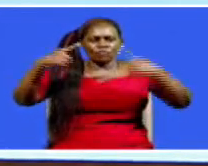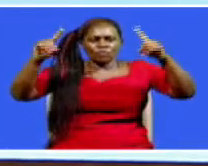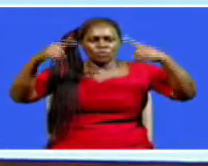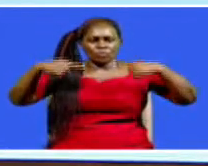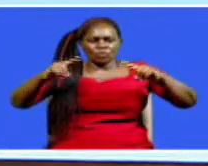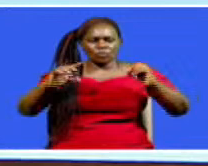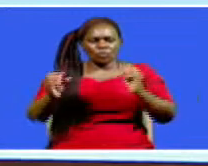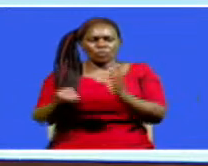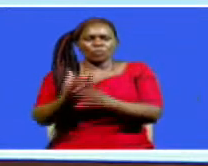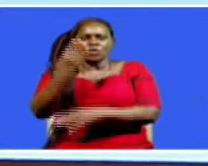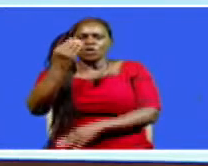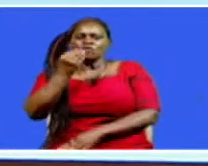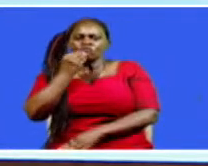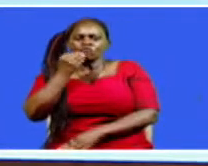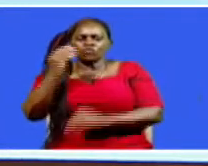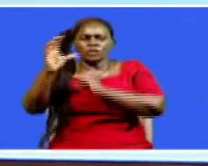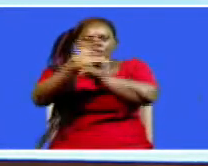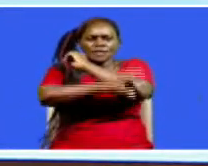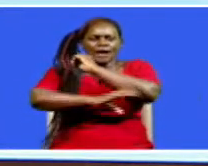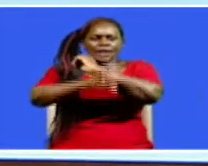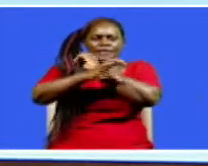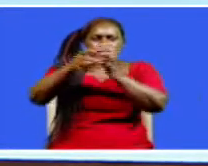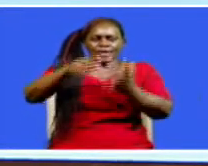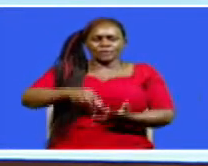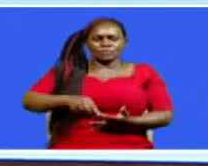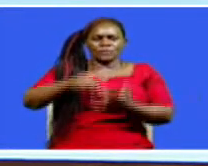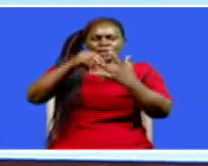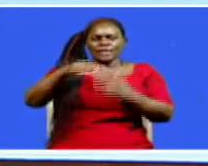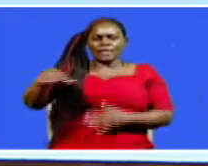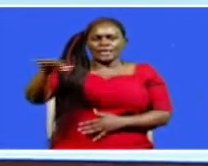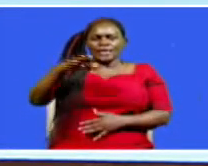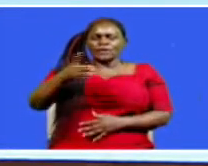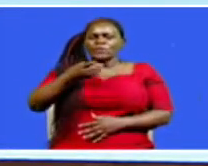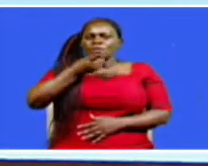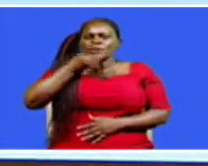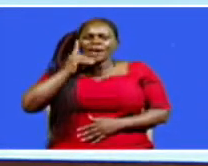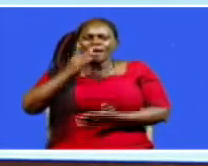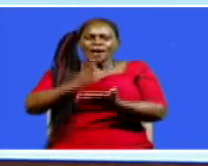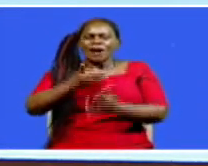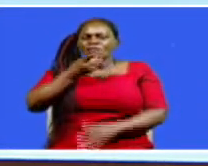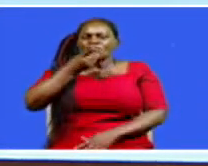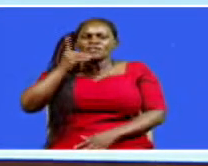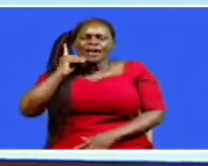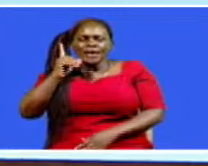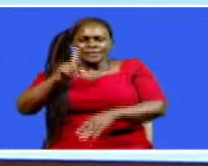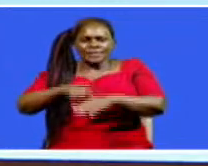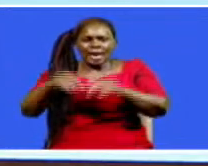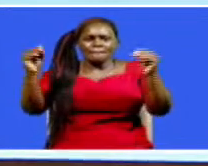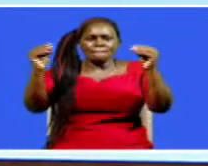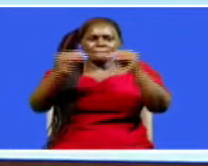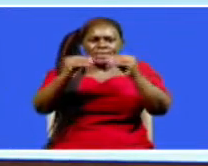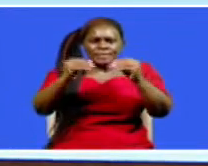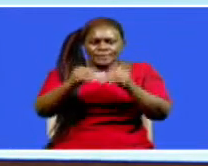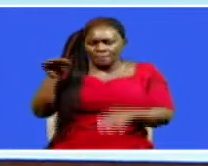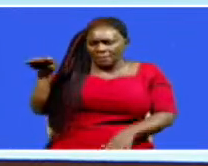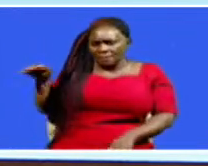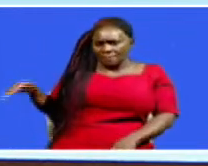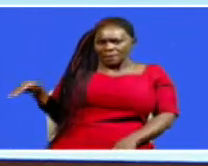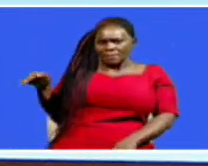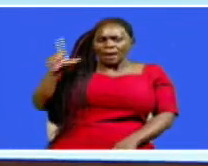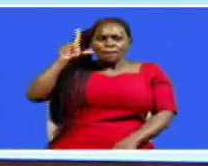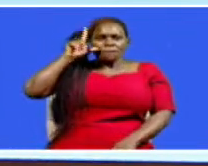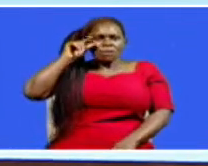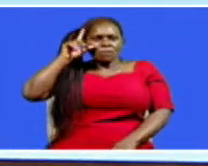kilimo na uzalishaji wa chakula nchini, hasa katika maeneo kame na nusu kame. Kwenye kikao cha baraza hilo mapema hii leo